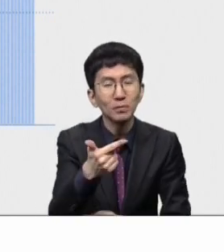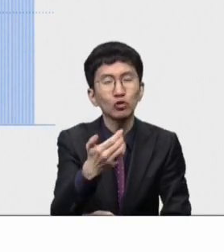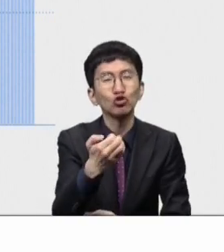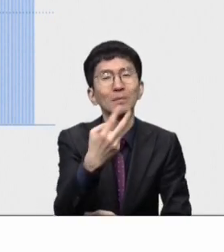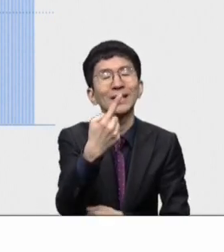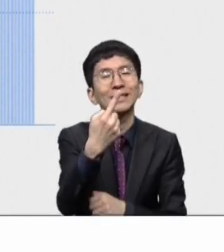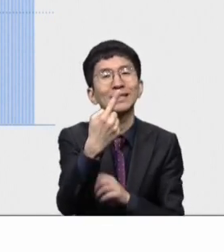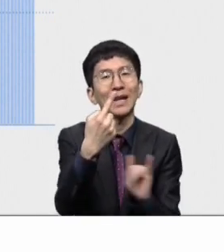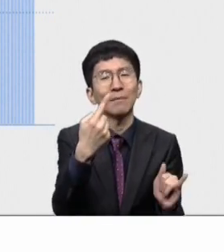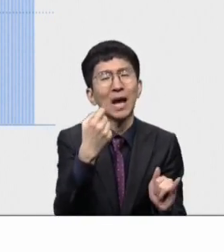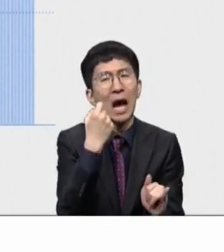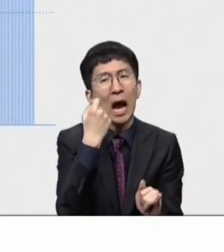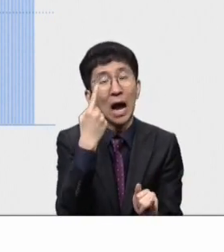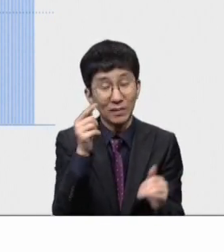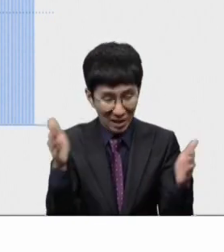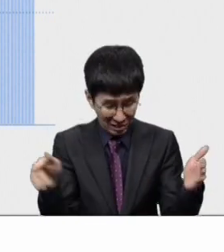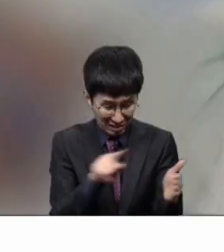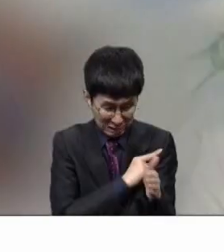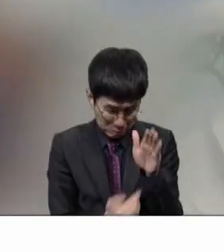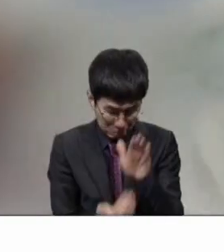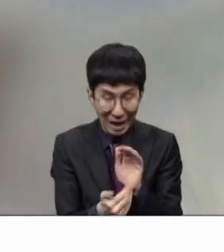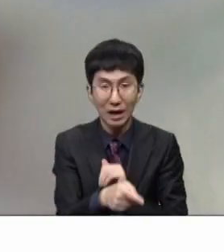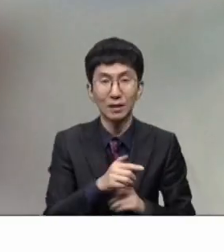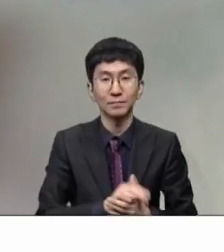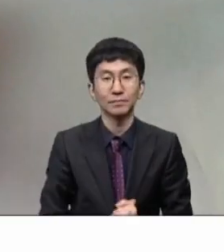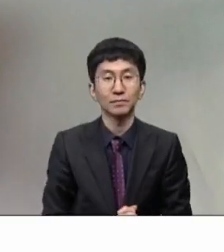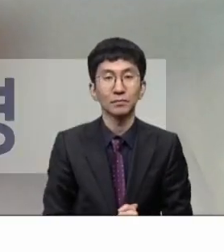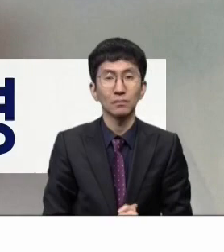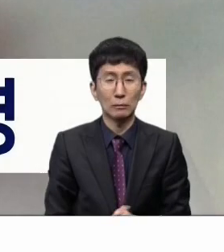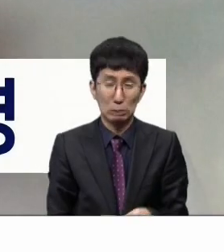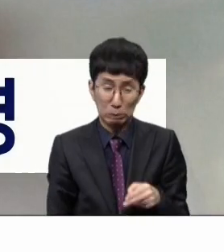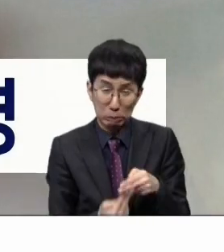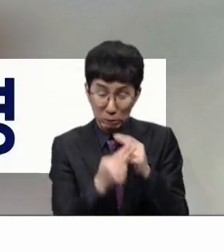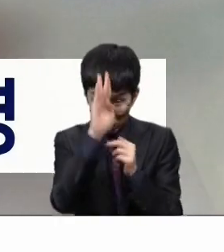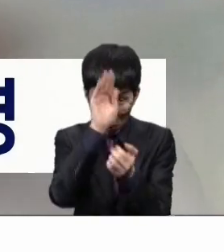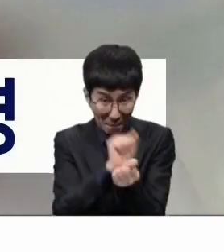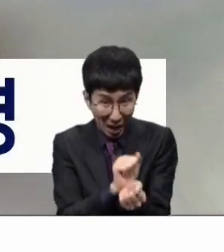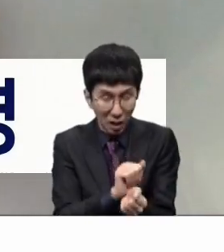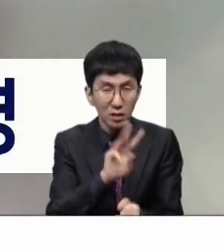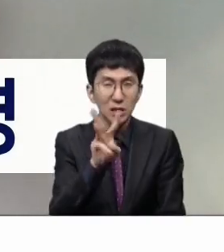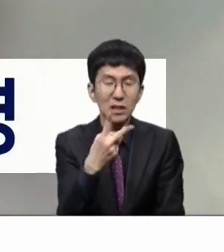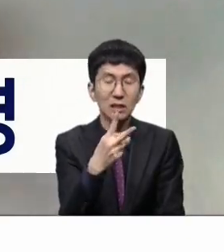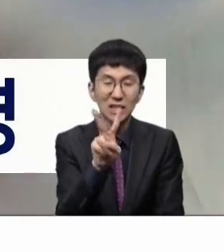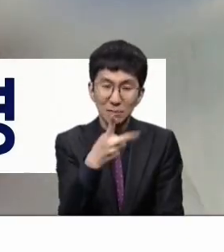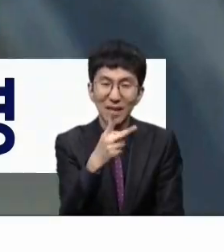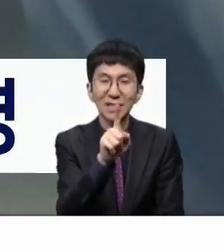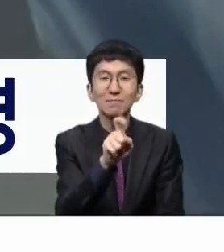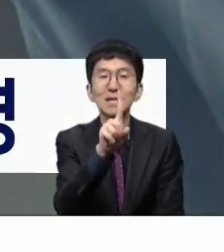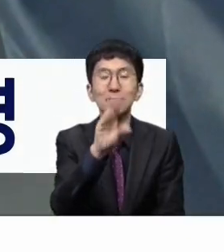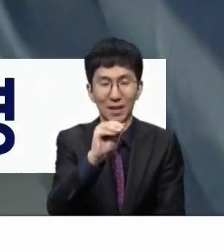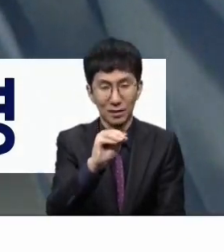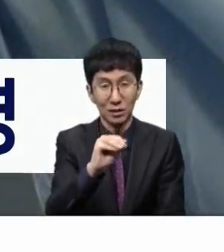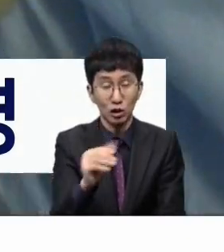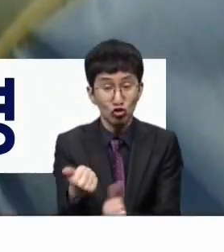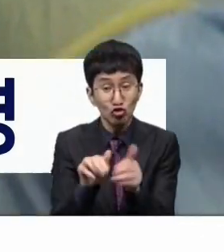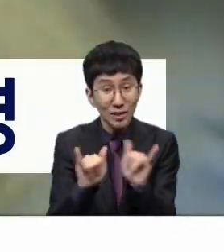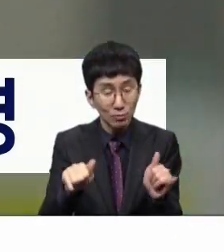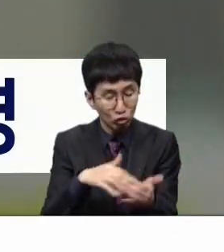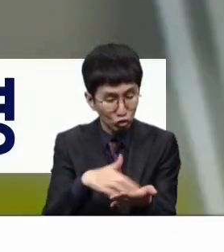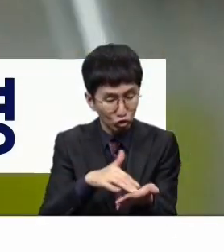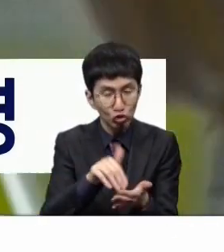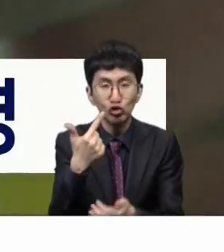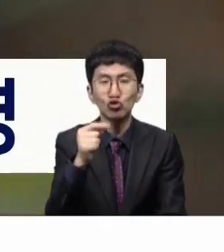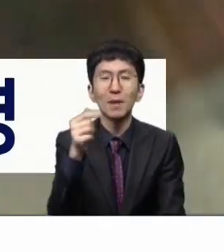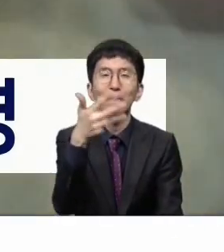691명으로 한 달 만에 가장 많았습니다. 누적 확진자는 211만 명, 사망자는 6만 8천 명을